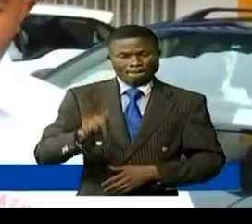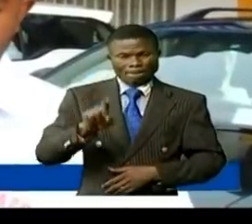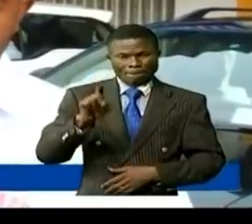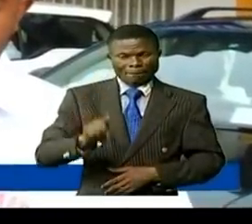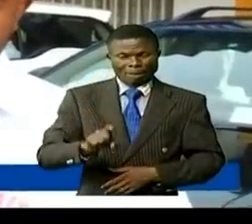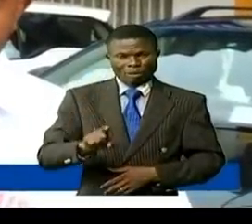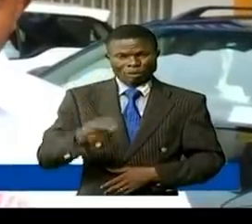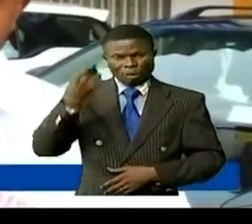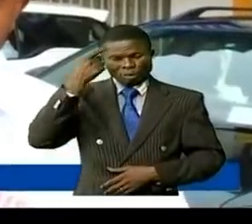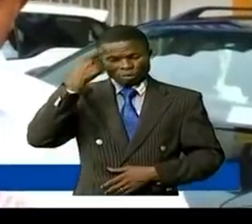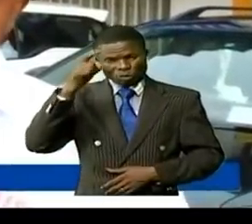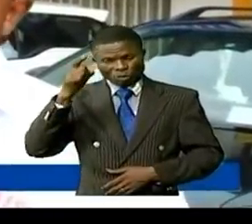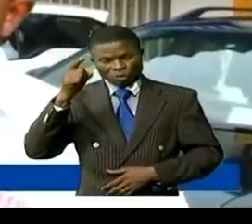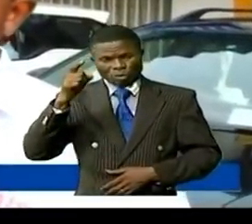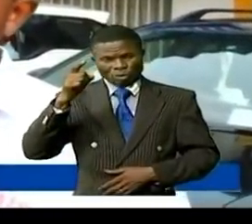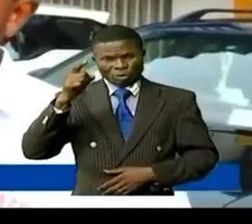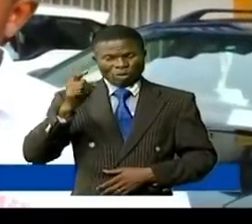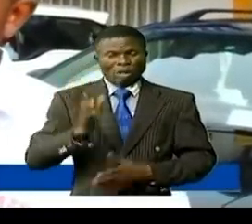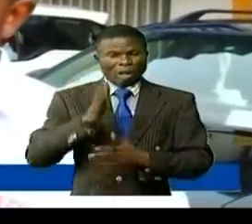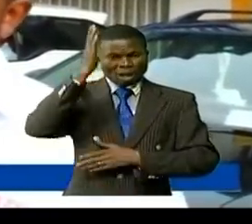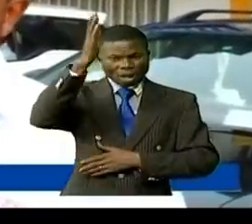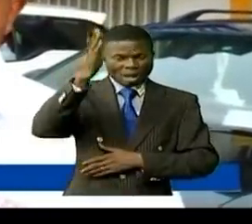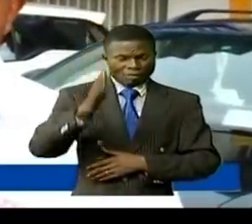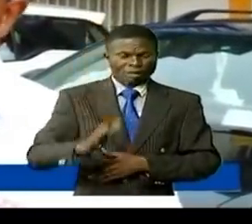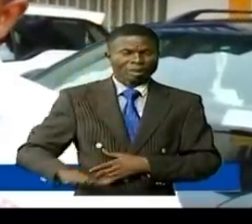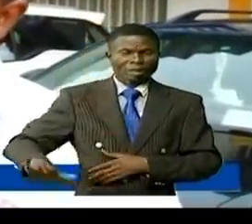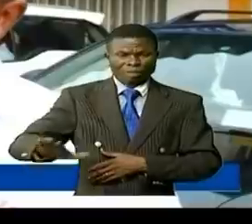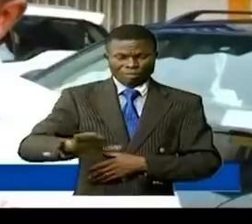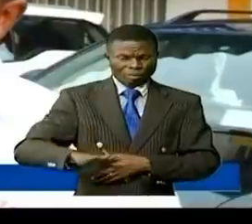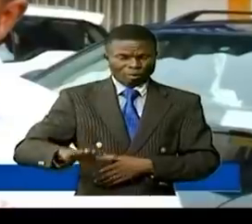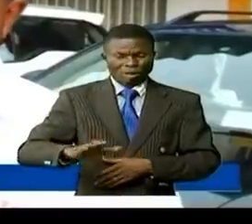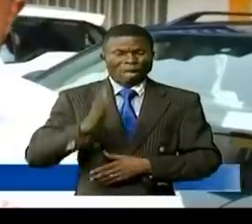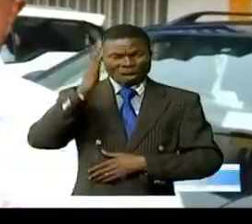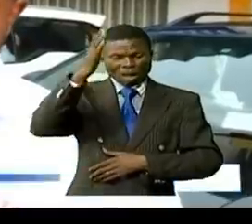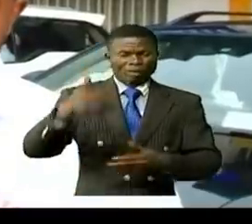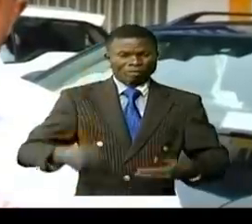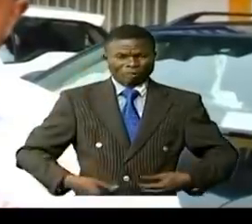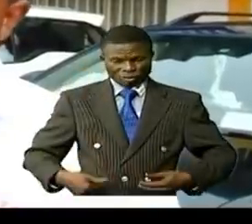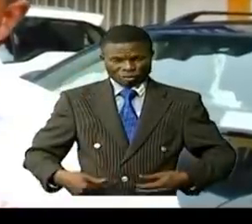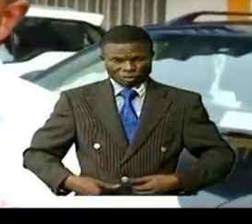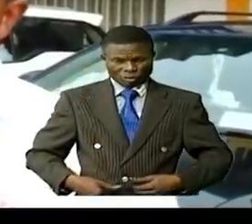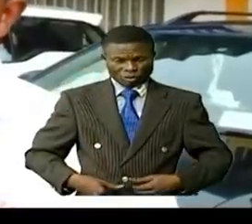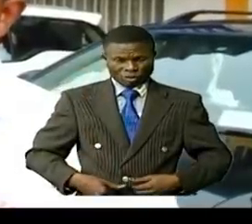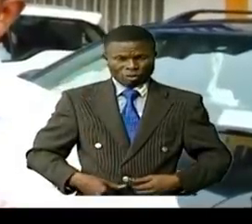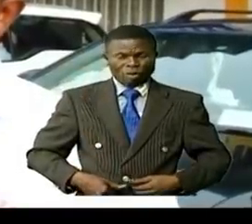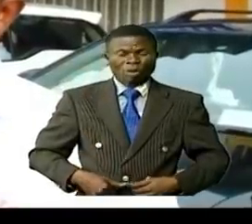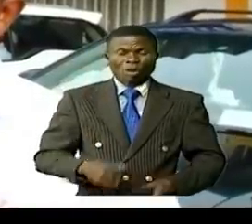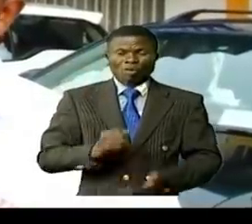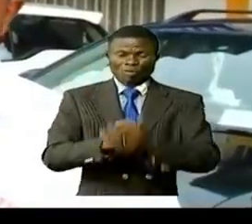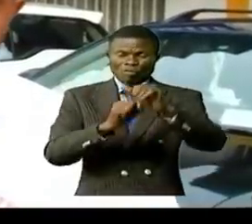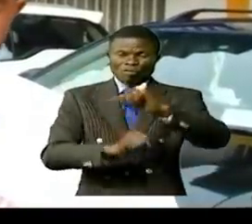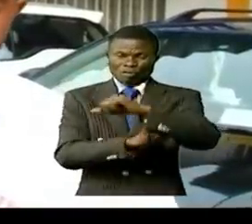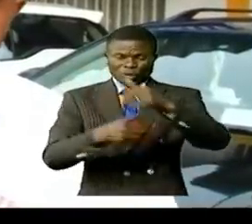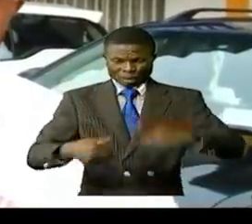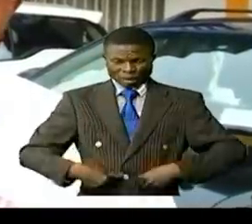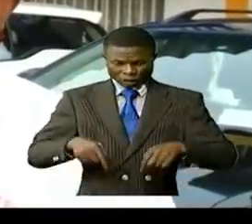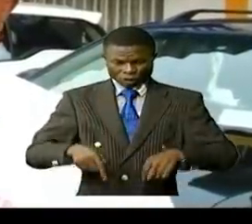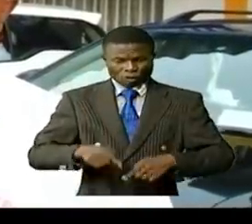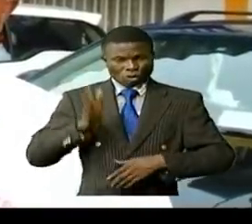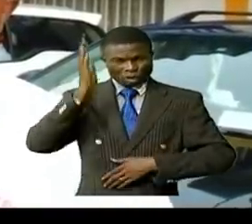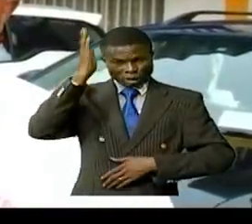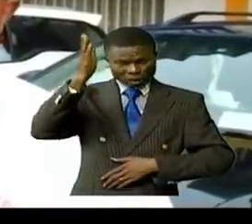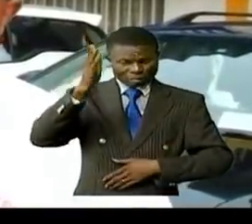pour l'avenir des DEMA, l'avenir de la jeunesse. C'est quand vous prenez soin de la jeunesse. Alors je demanderai à ce